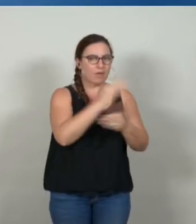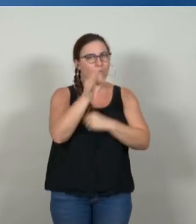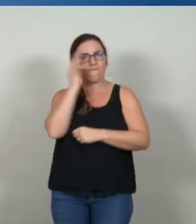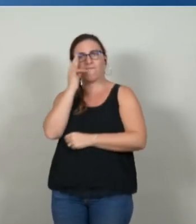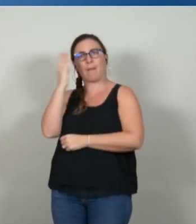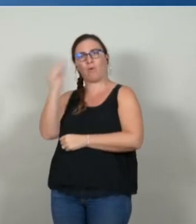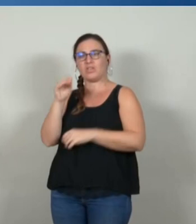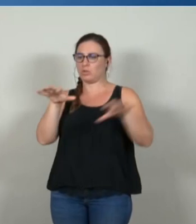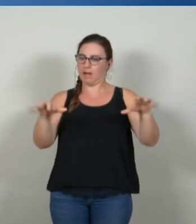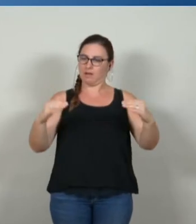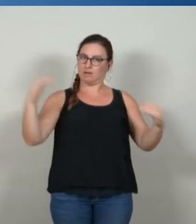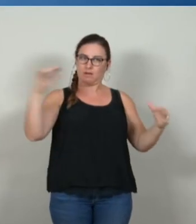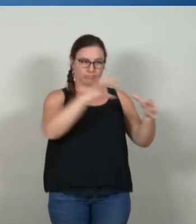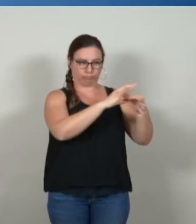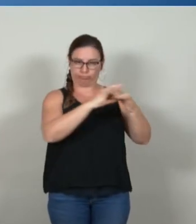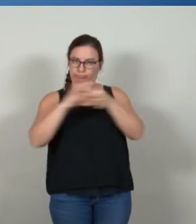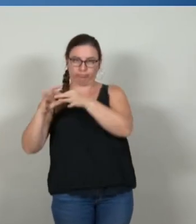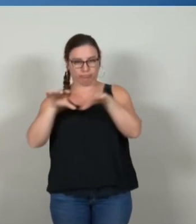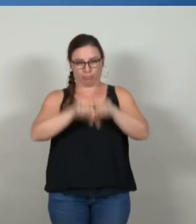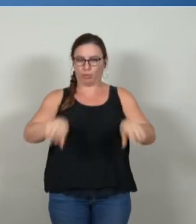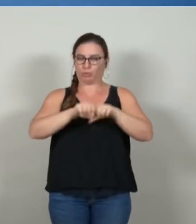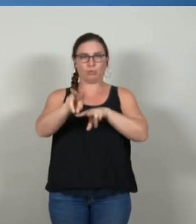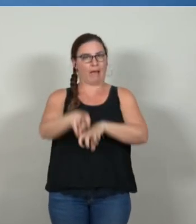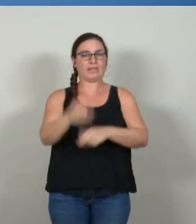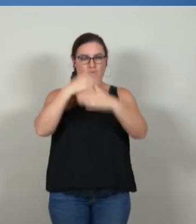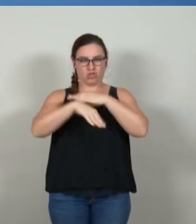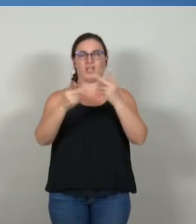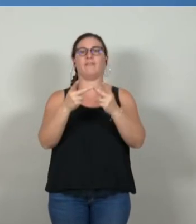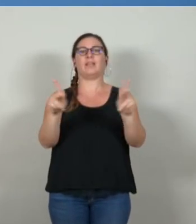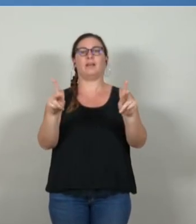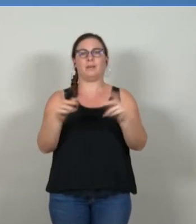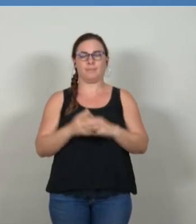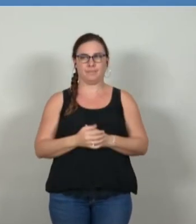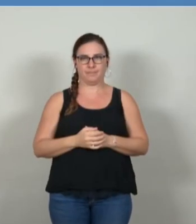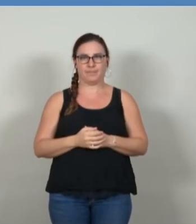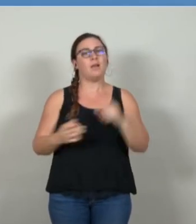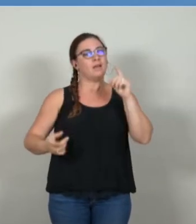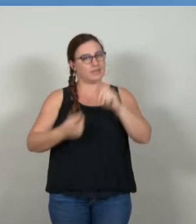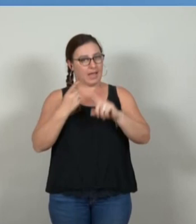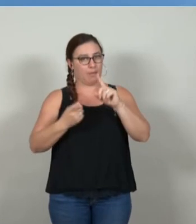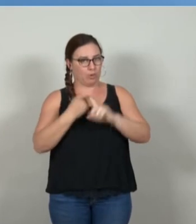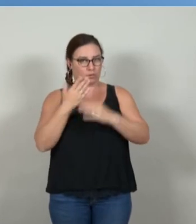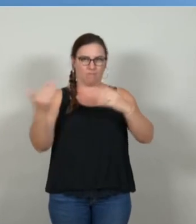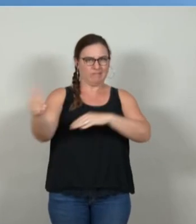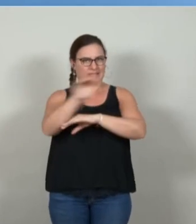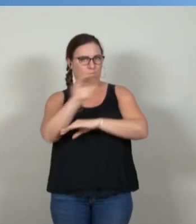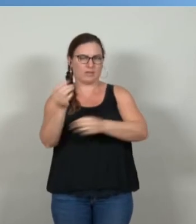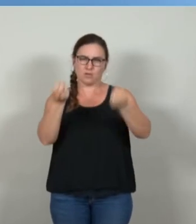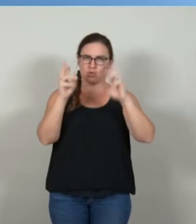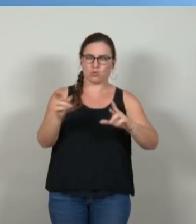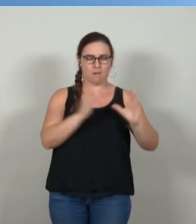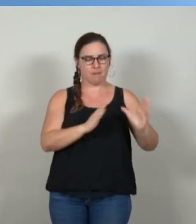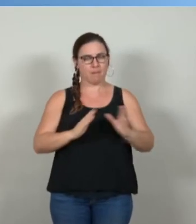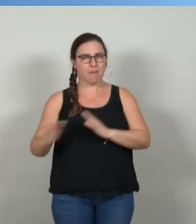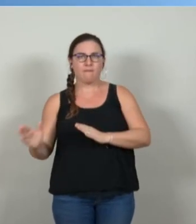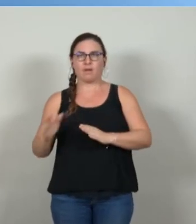il existe un continuum de la production agricole dans la ville il importe donc de sécuriser et d'ouvrir les